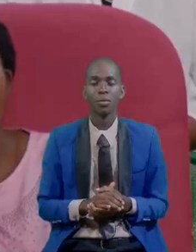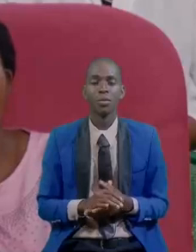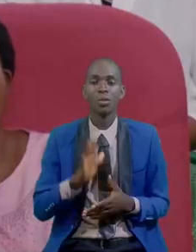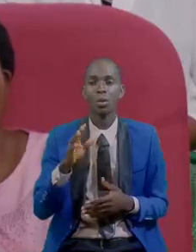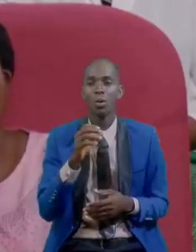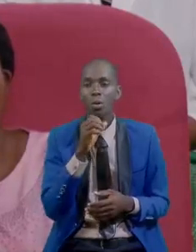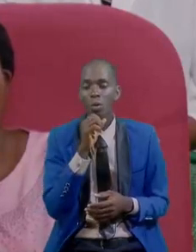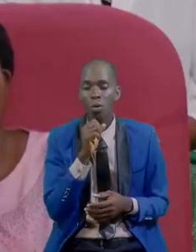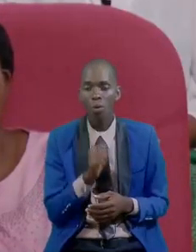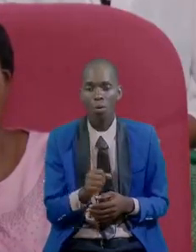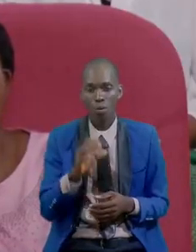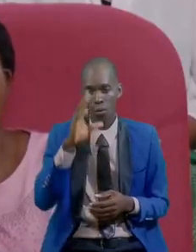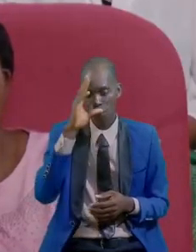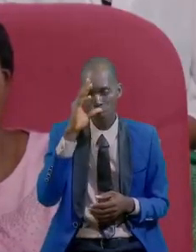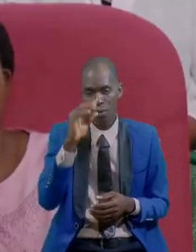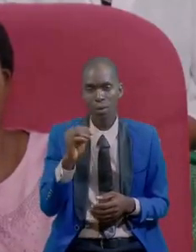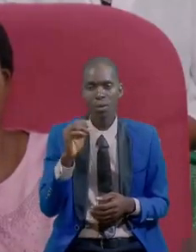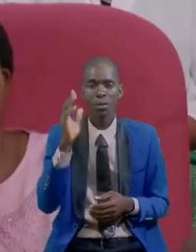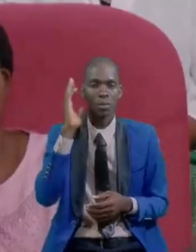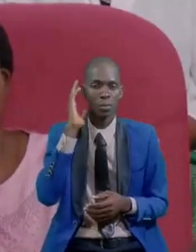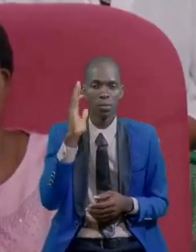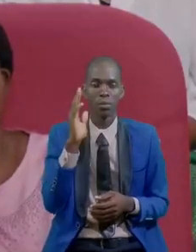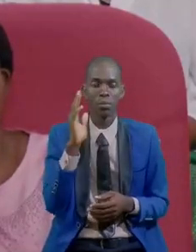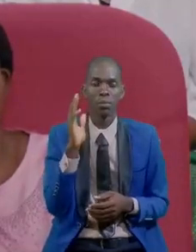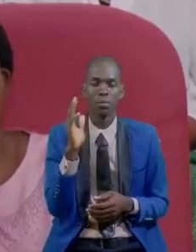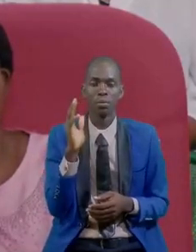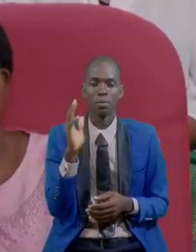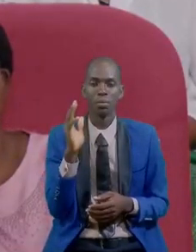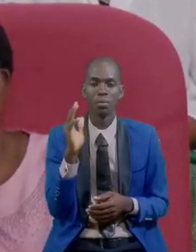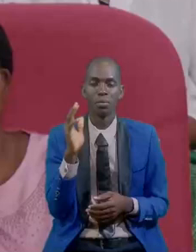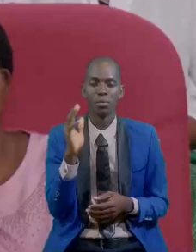vos vieillards, comment?